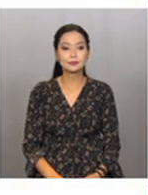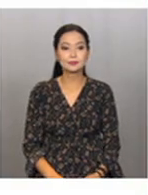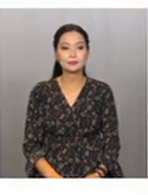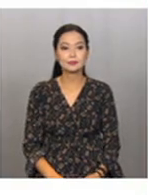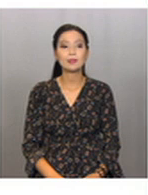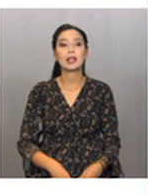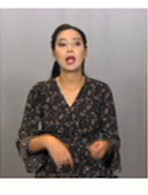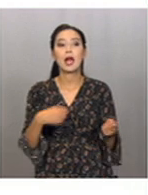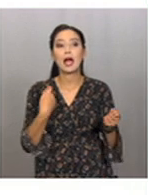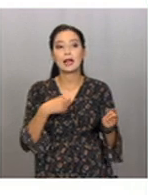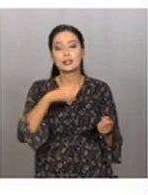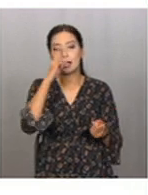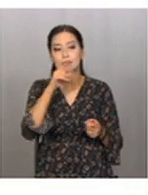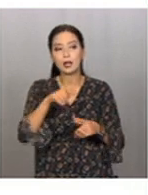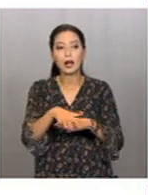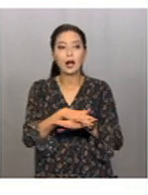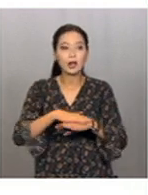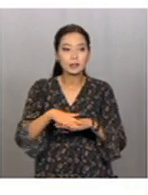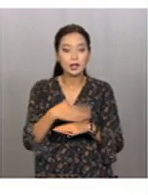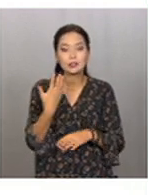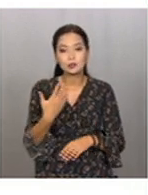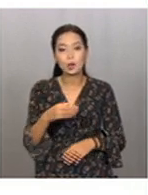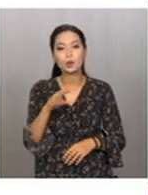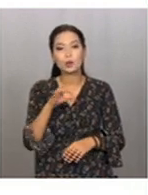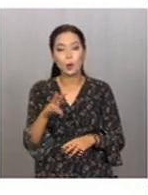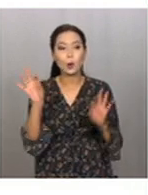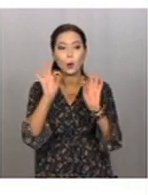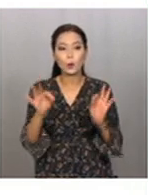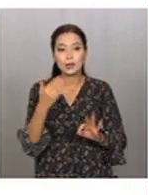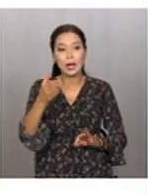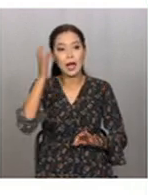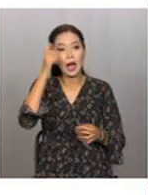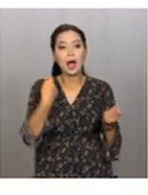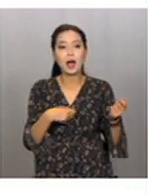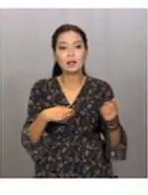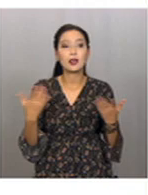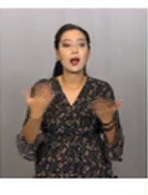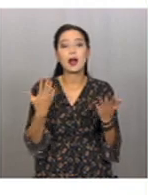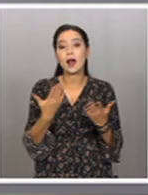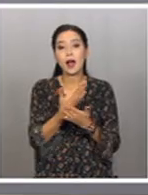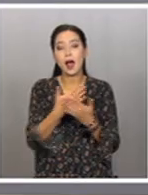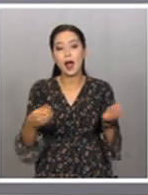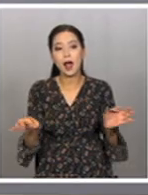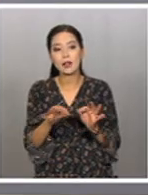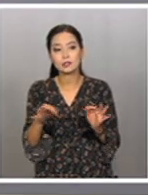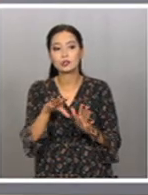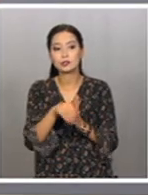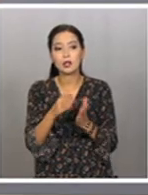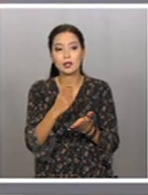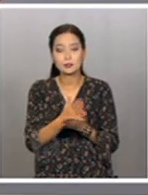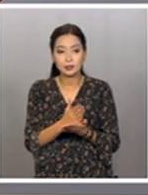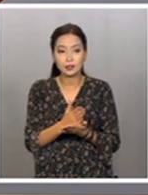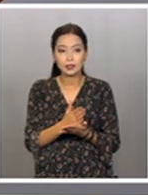Айтыс қазақ халқының төл өнері. Ақындар айтысы салт айтысы түріне жатады.